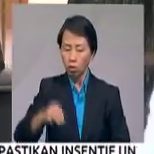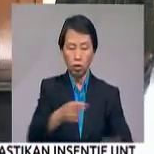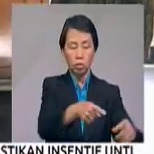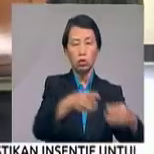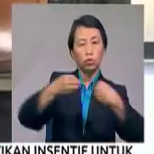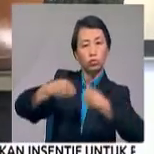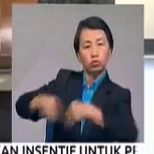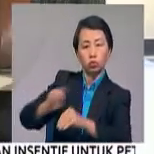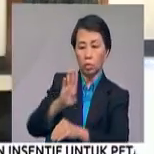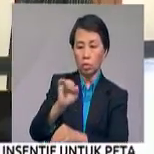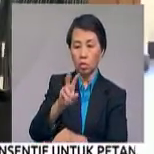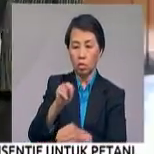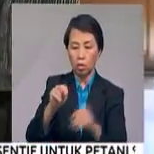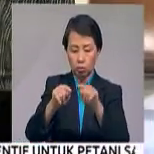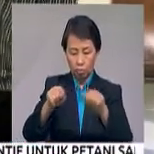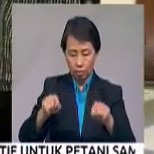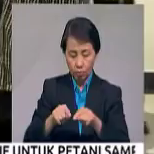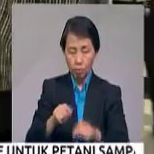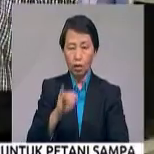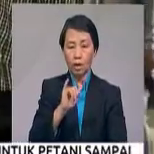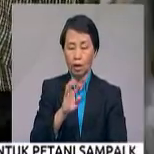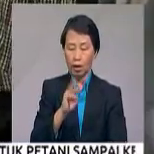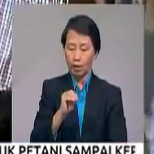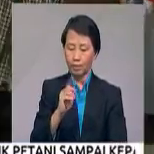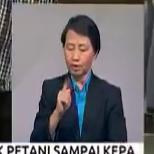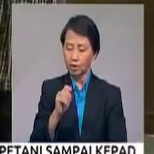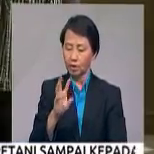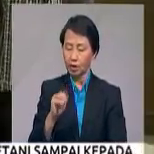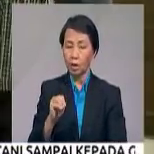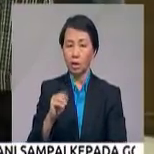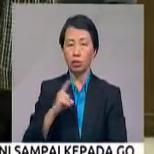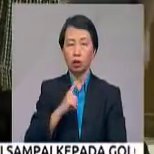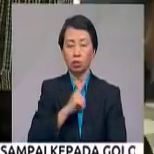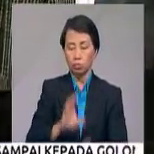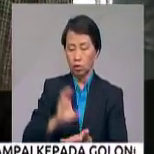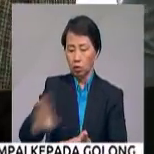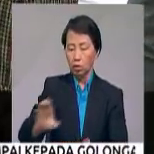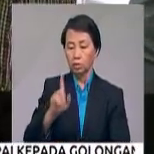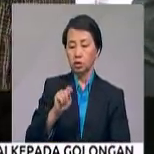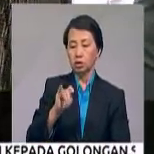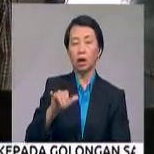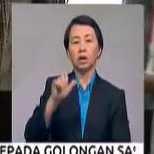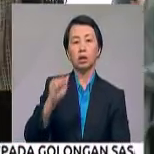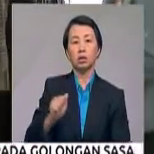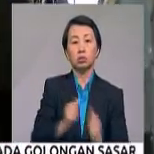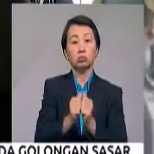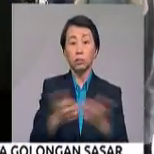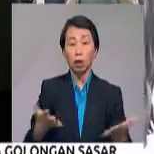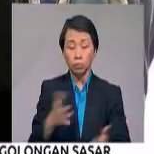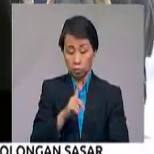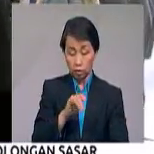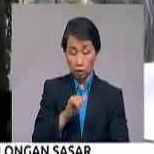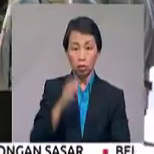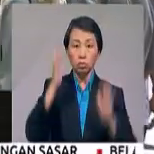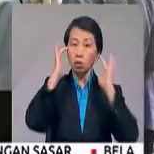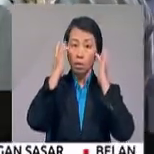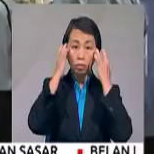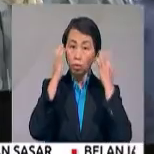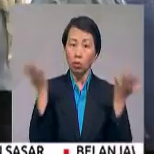bon nota sederhana Islamic IMTN, Lembaga Pelaburan Terengganu TIA, tanpa pengetahuan